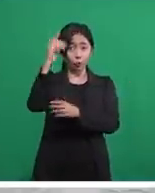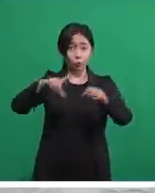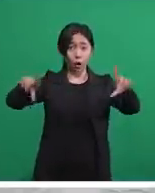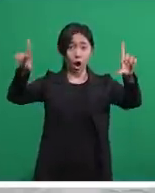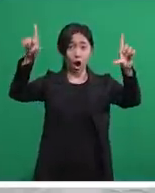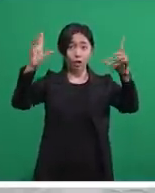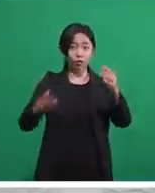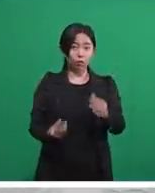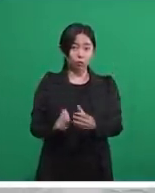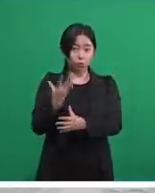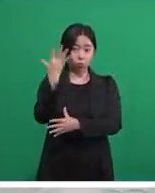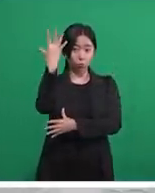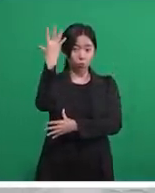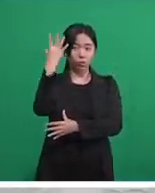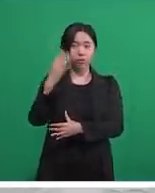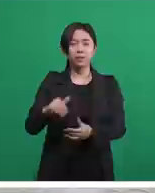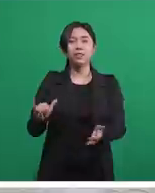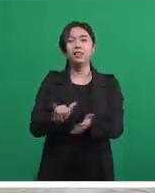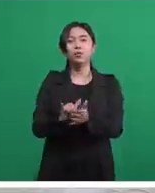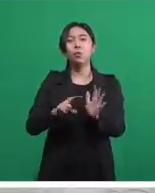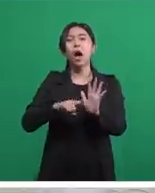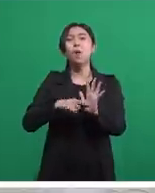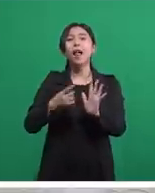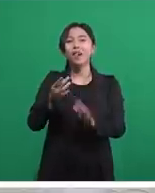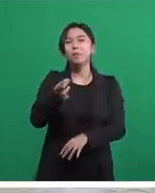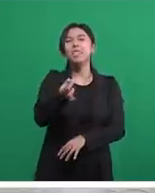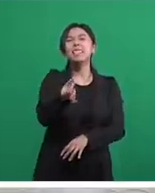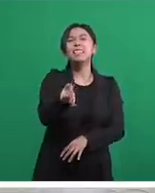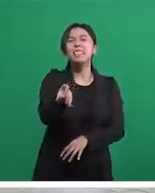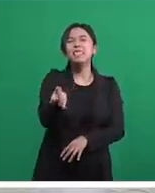yang subur mulai dari benih yang kecil.